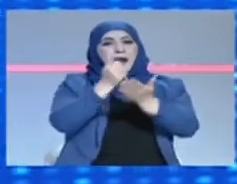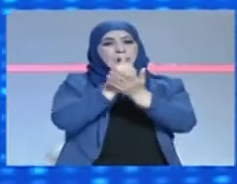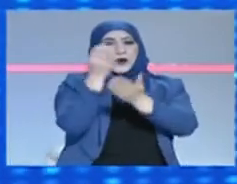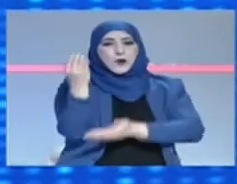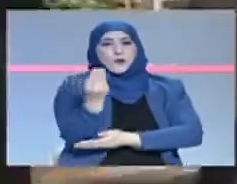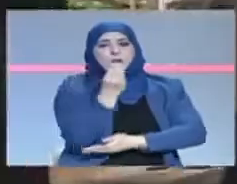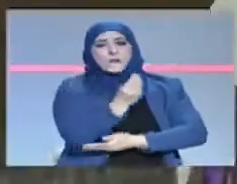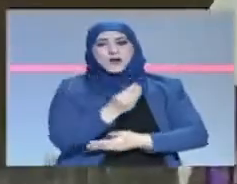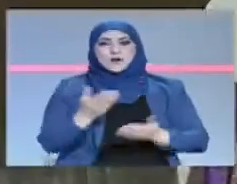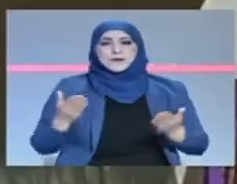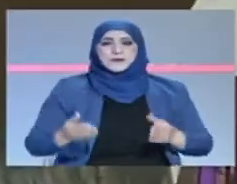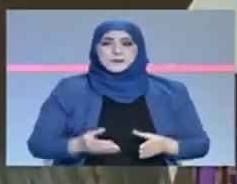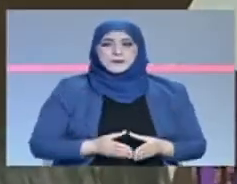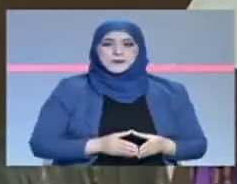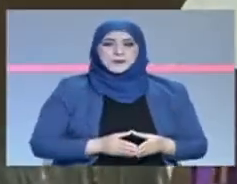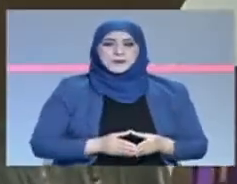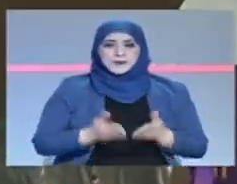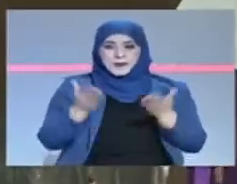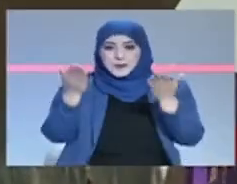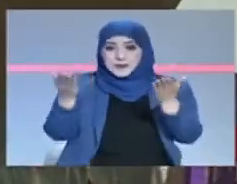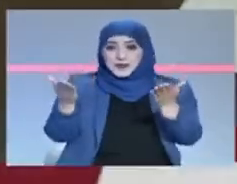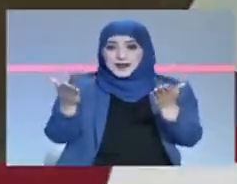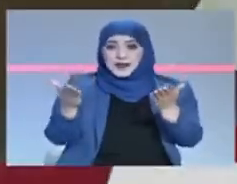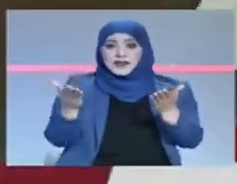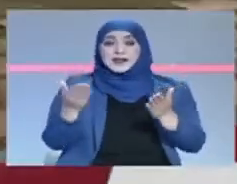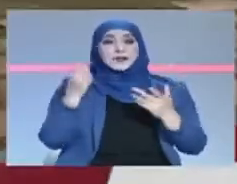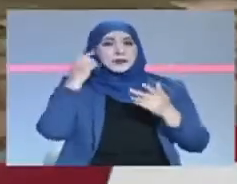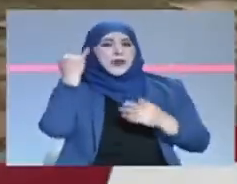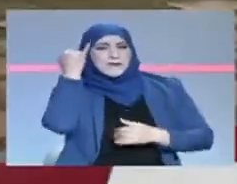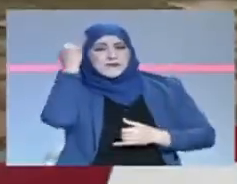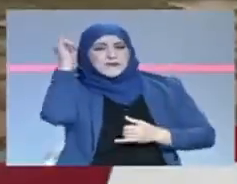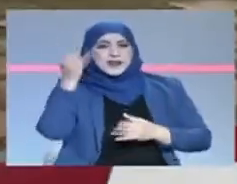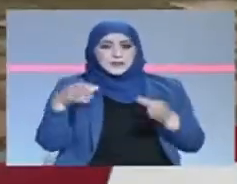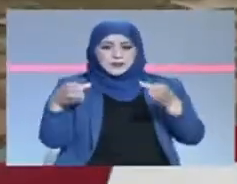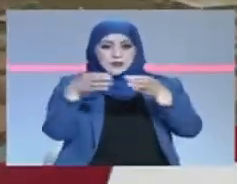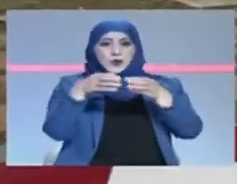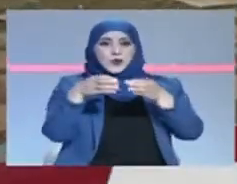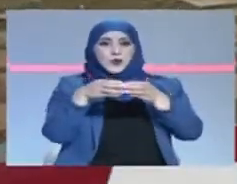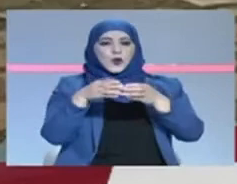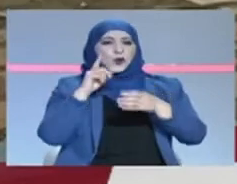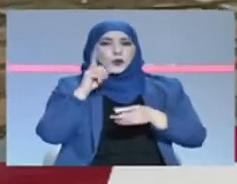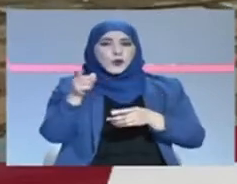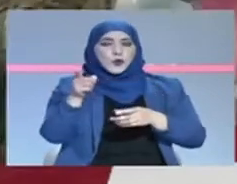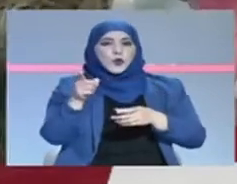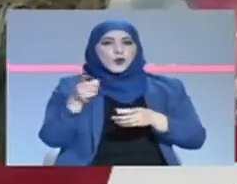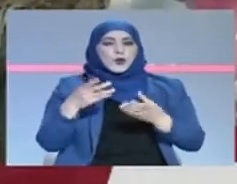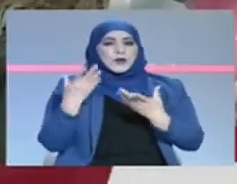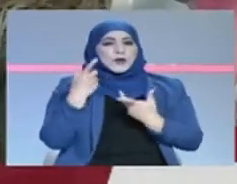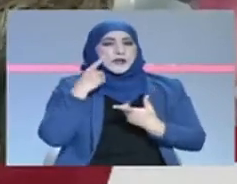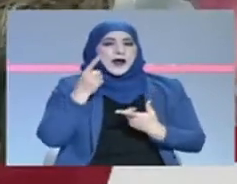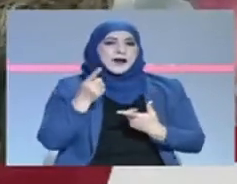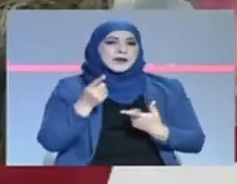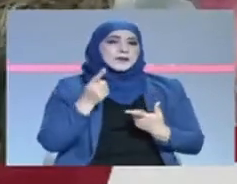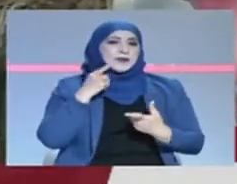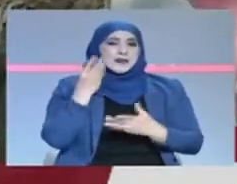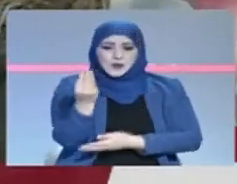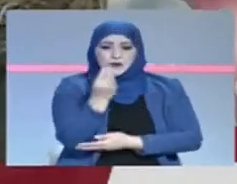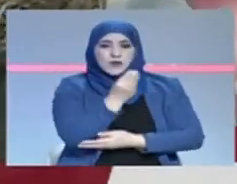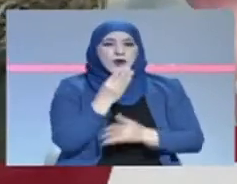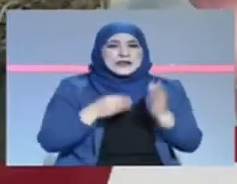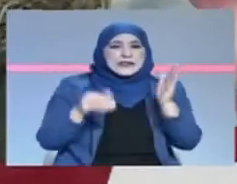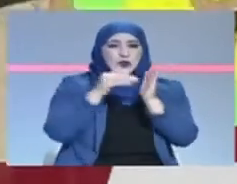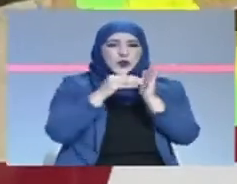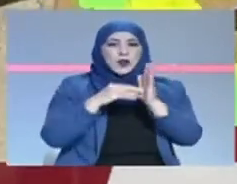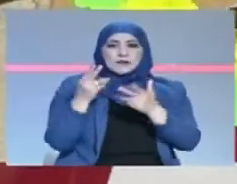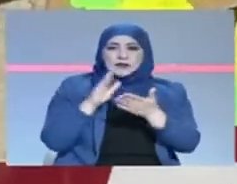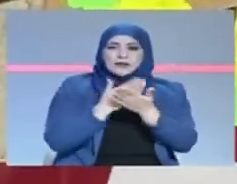الأطفال. هذه بعض من إبداعات أبناء قرية أسواس المحرس، وهنا يكبر الأمل شيئا فشيئا،